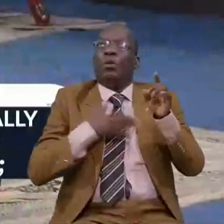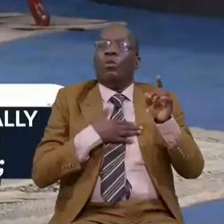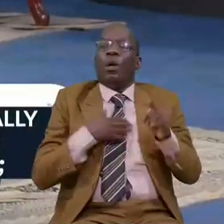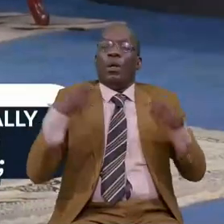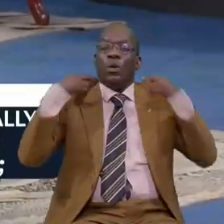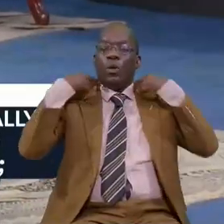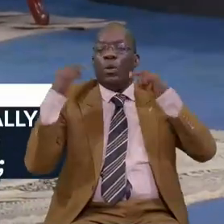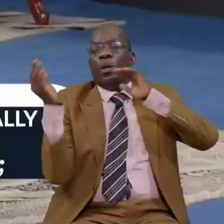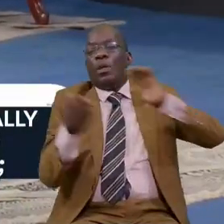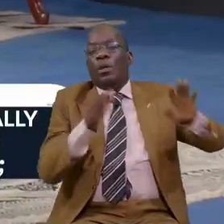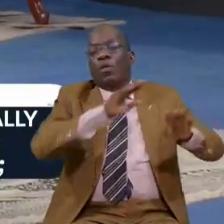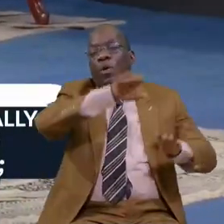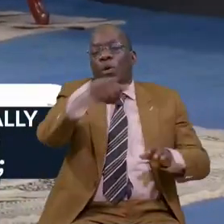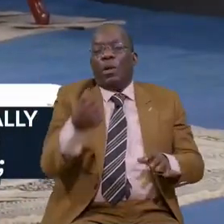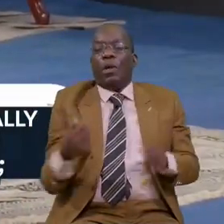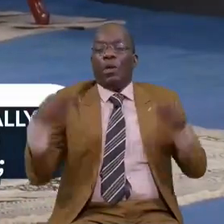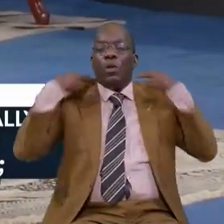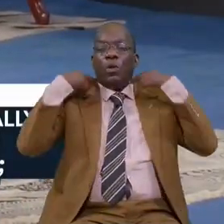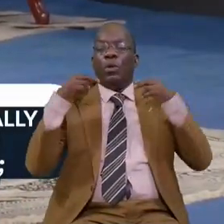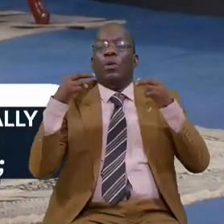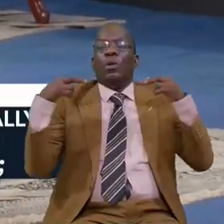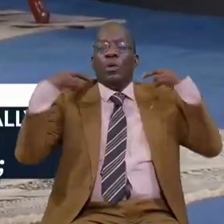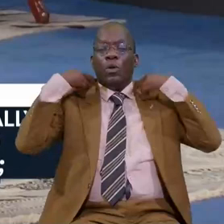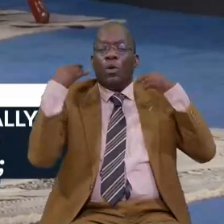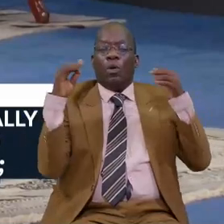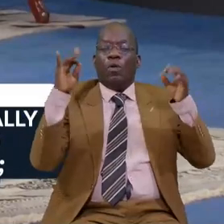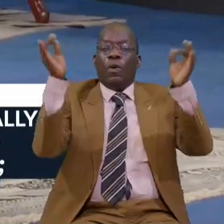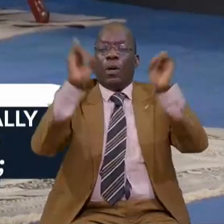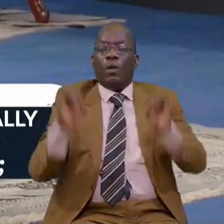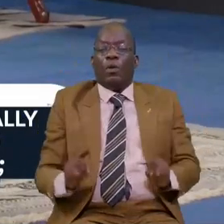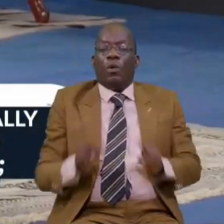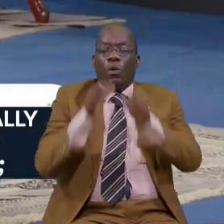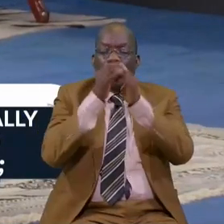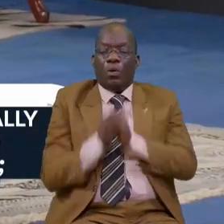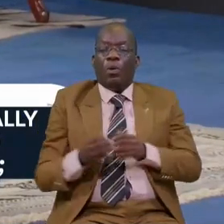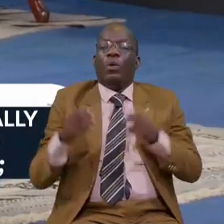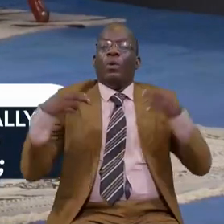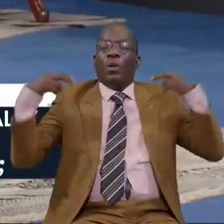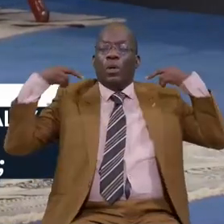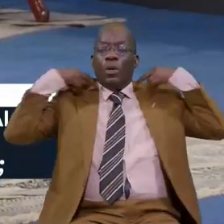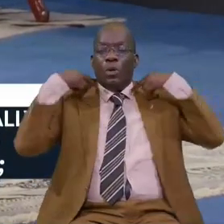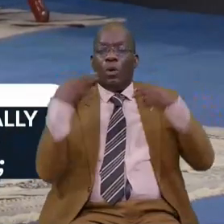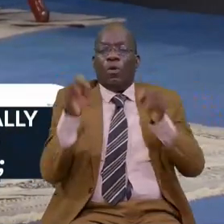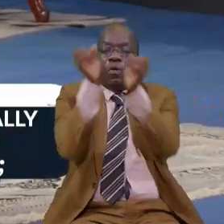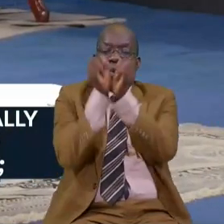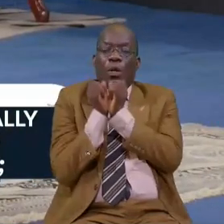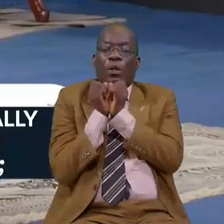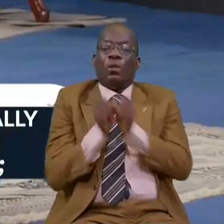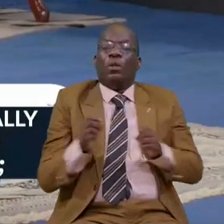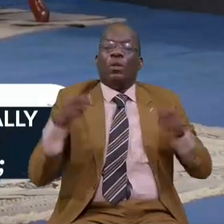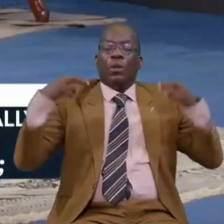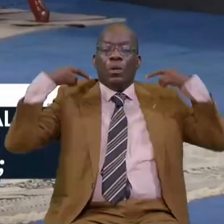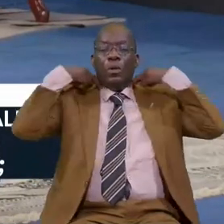Prenez mon joug sur vous. Laissez les autres jougs. Joug d'idolâtrie. Le joug